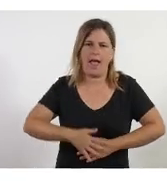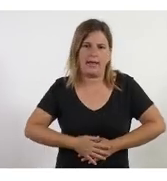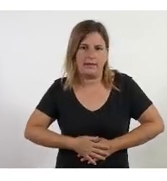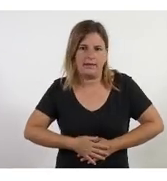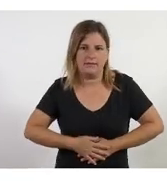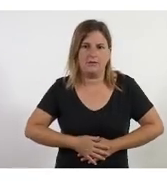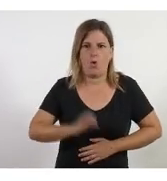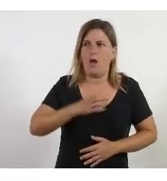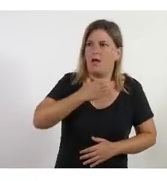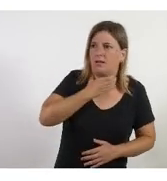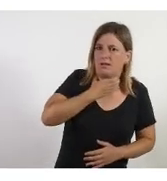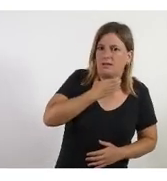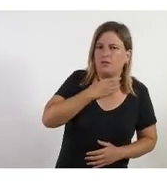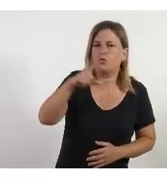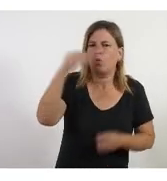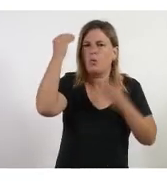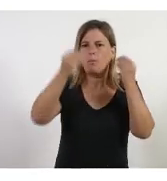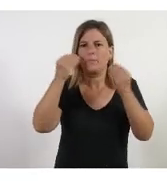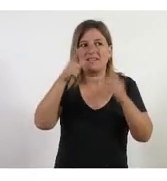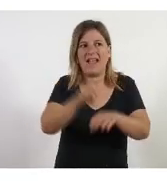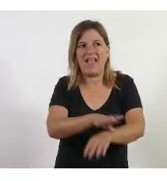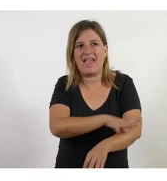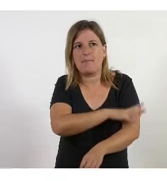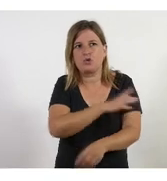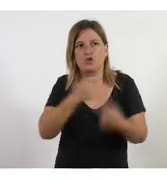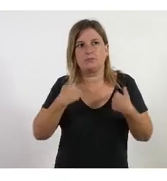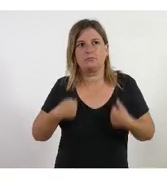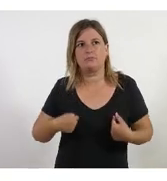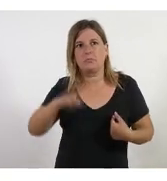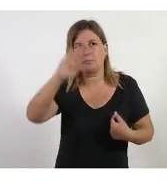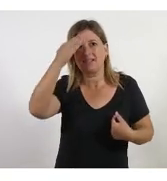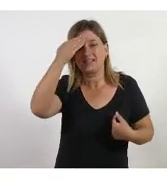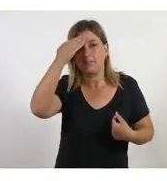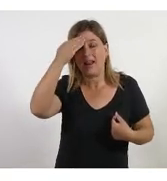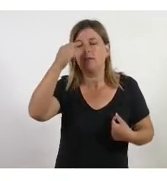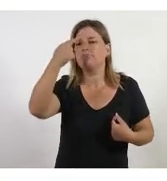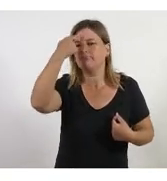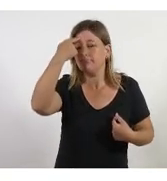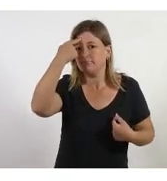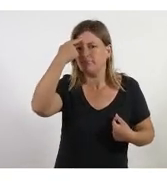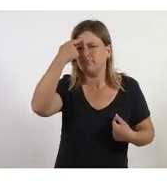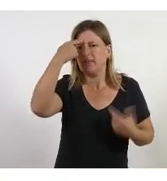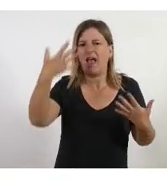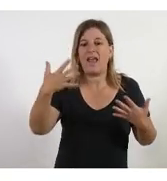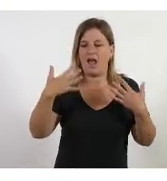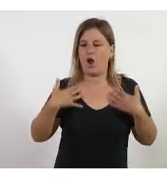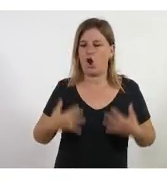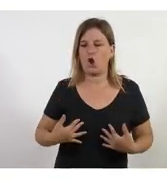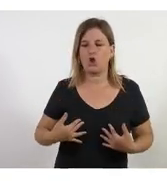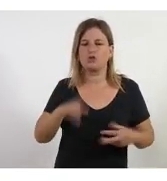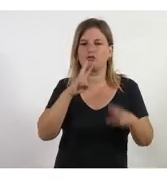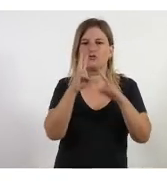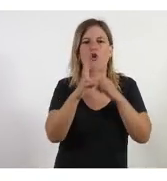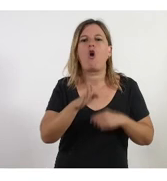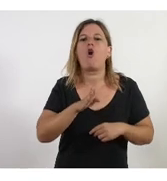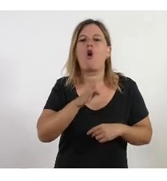Això és important, que pensis quina és l'emoció que més et domina i quan penses aquesta emoció, deixa que el teu cos, que és